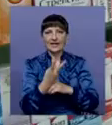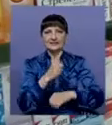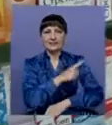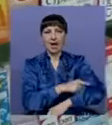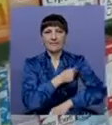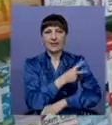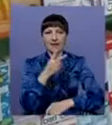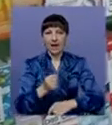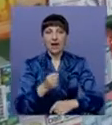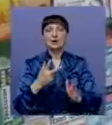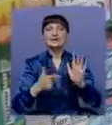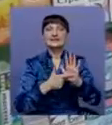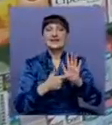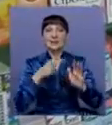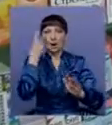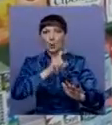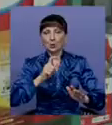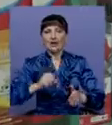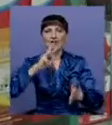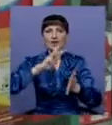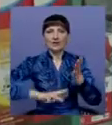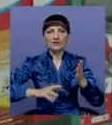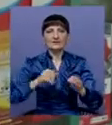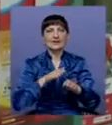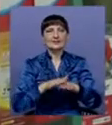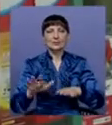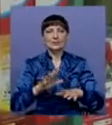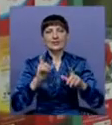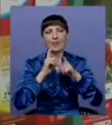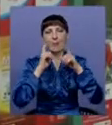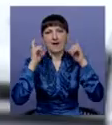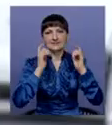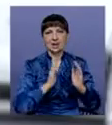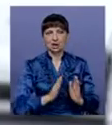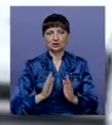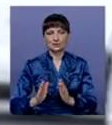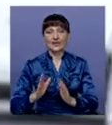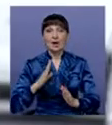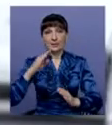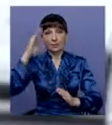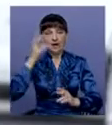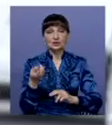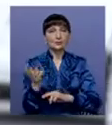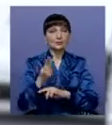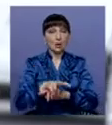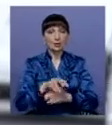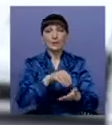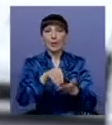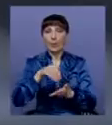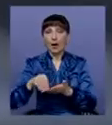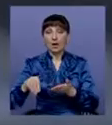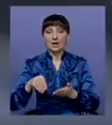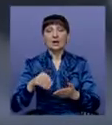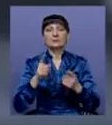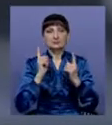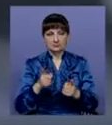аптек. Кроме того, 7 физических лиц оштрафованы за несоблюдение масочного режима. Заходил тайный покупатель, покупал, и было